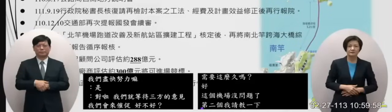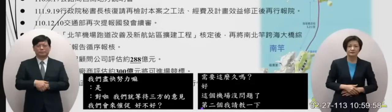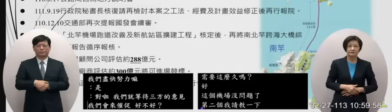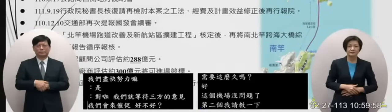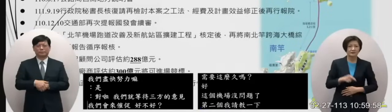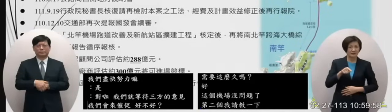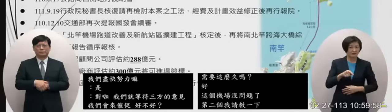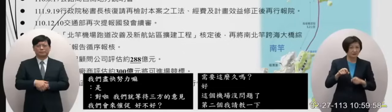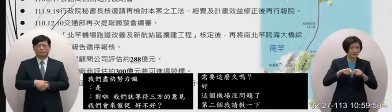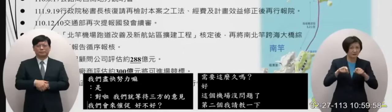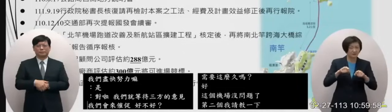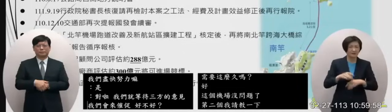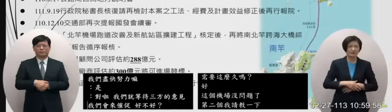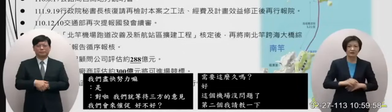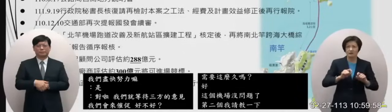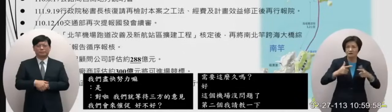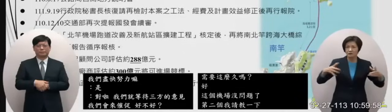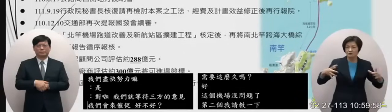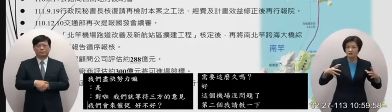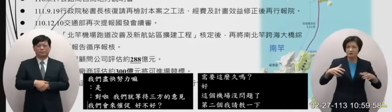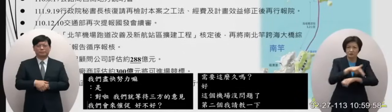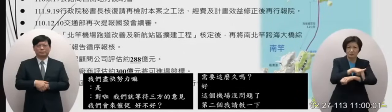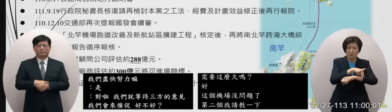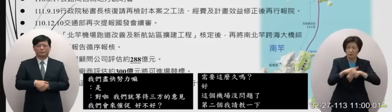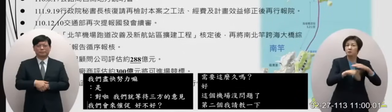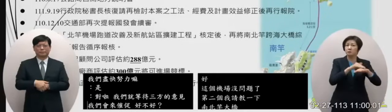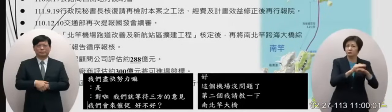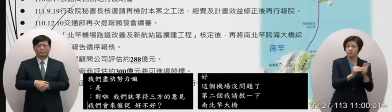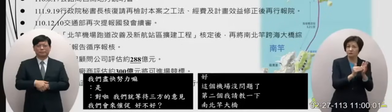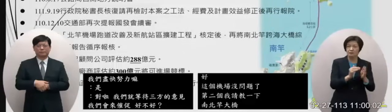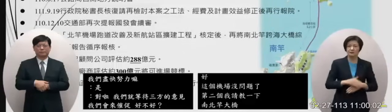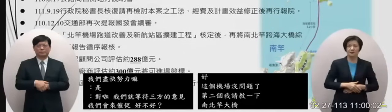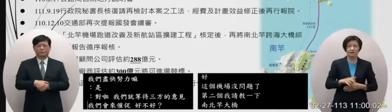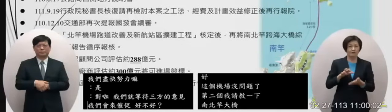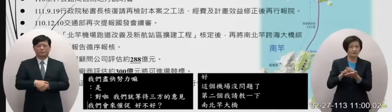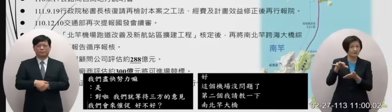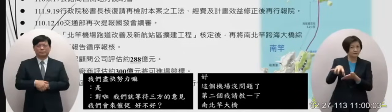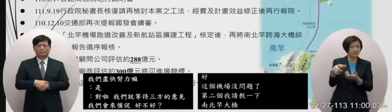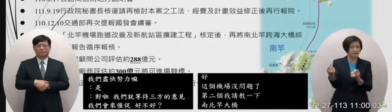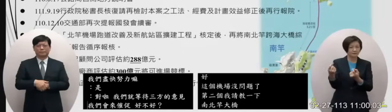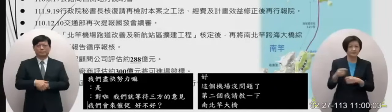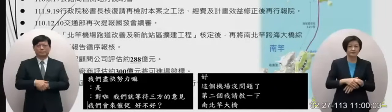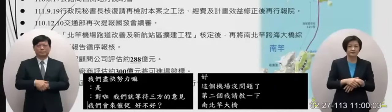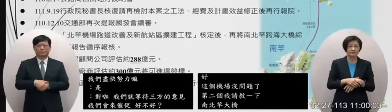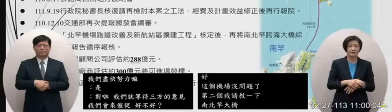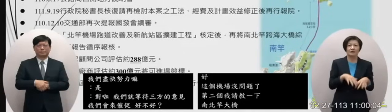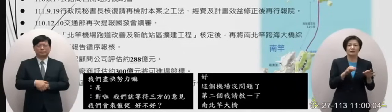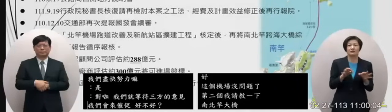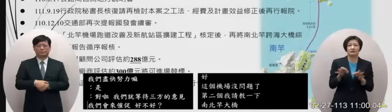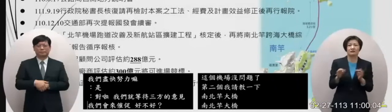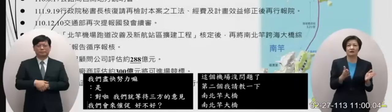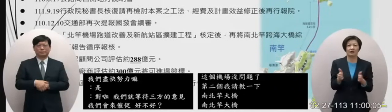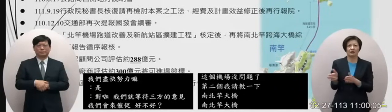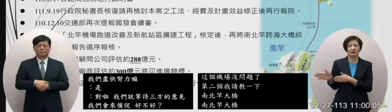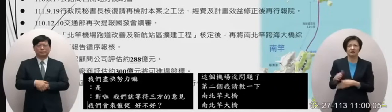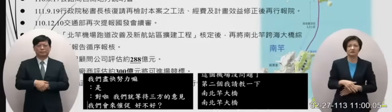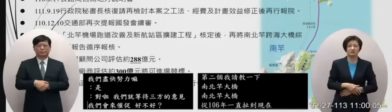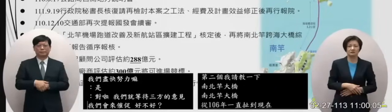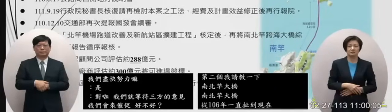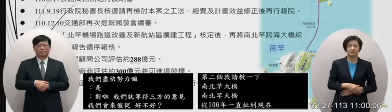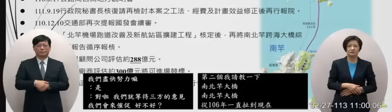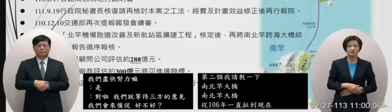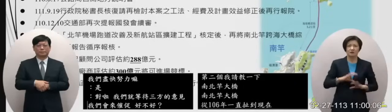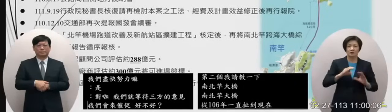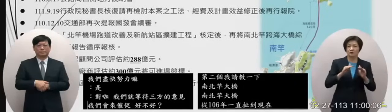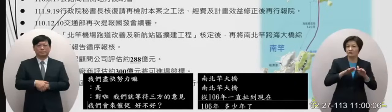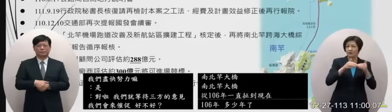这个案子综合规划已经完成了哦，跟机场一样哦，一直在那边拖。你们国